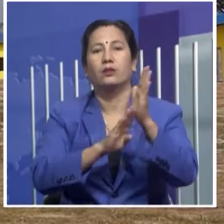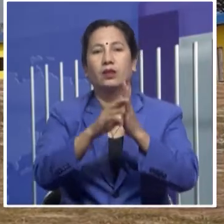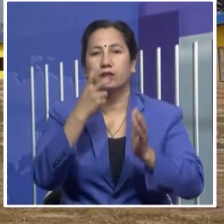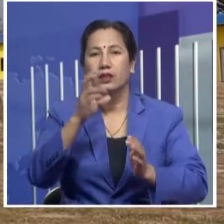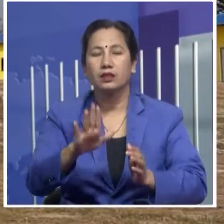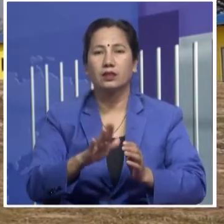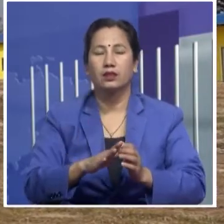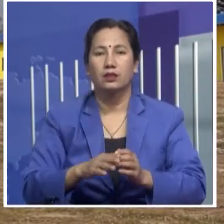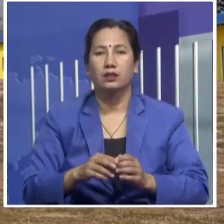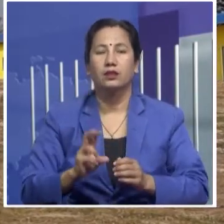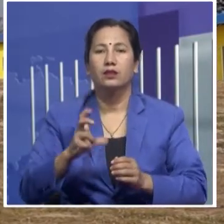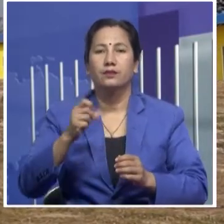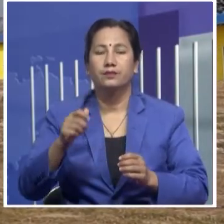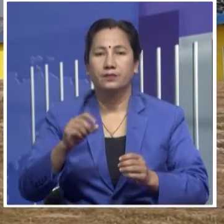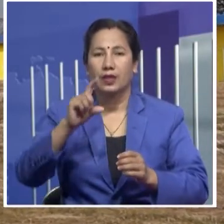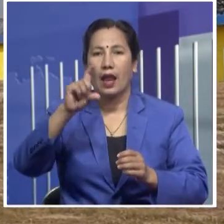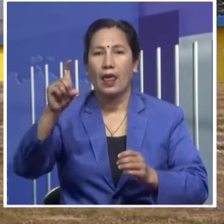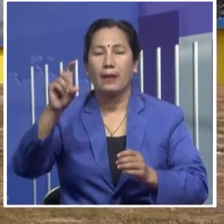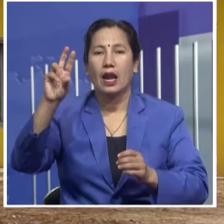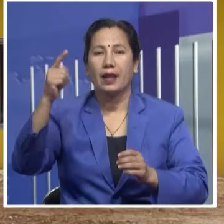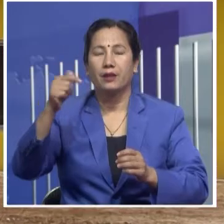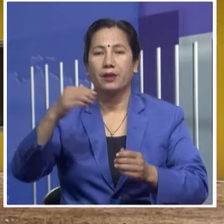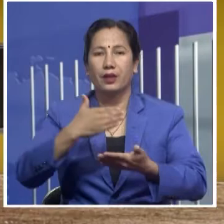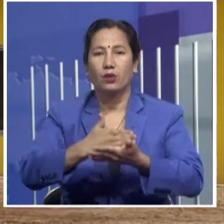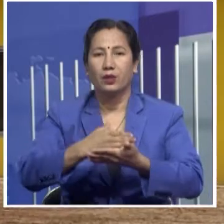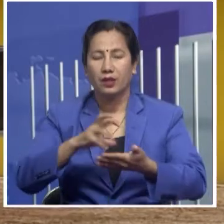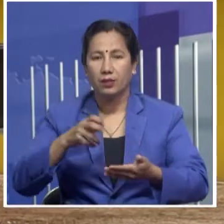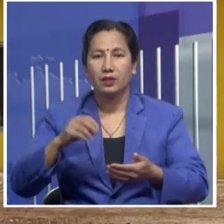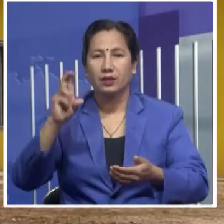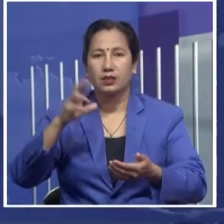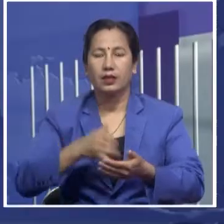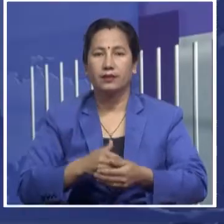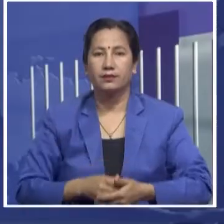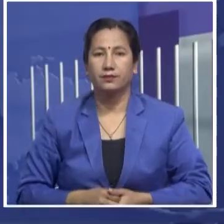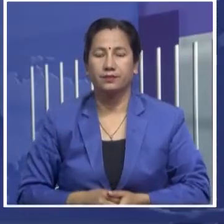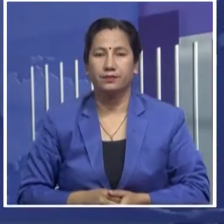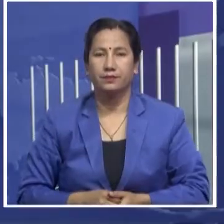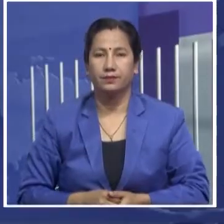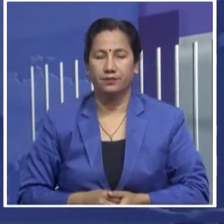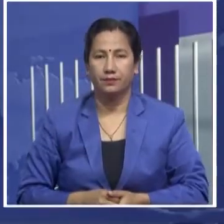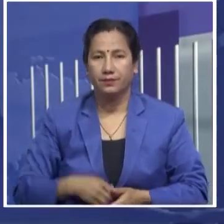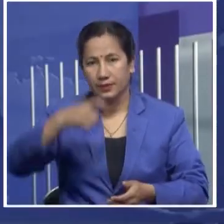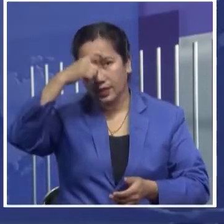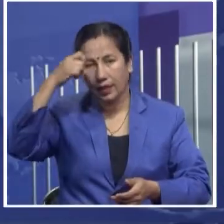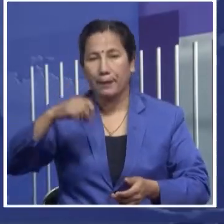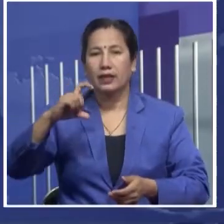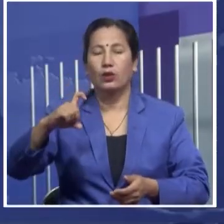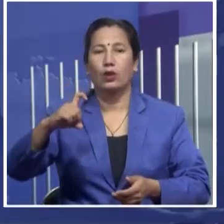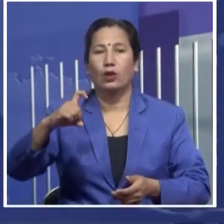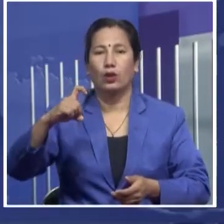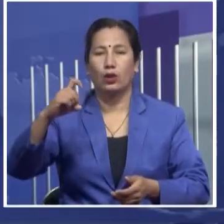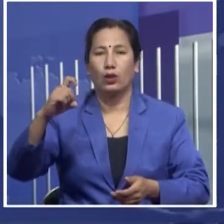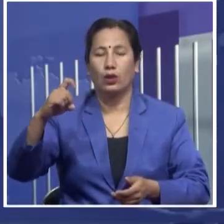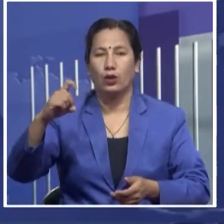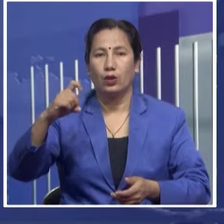देखिन्छ। दशरथ घिमिरे, नेपाल टेलिभिजन, लुम्बिनी प्रदेश, दाङ। बाँकीको खजुरा गाउँपालिकाले